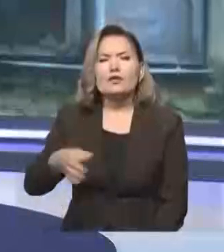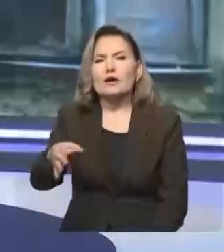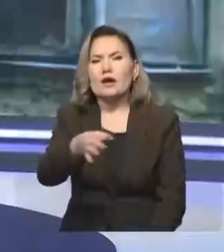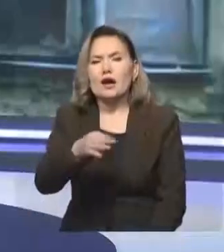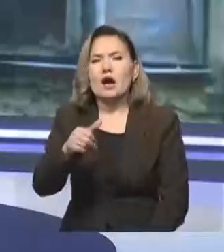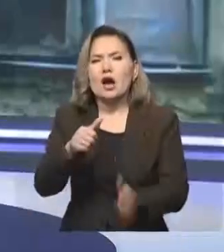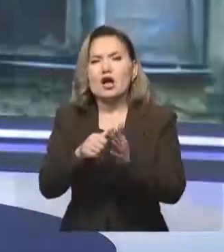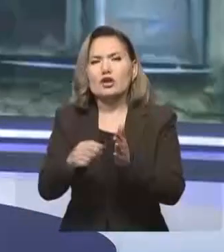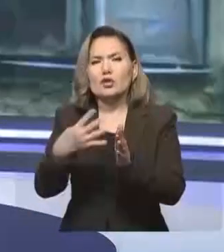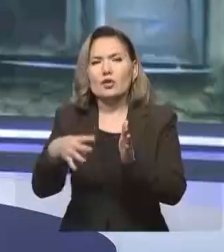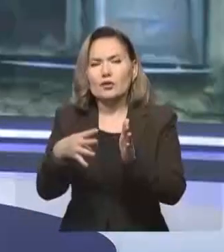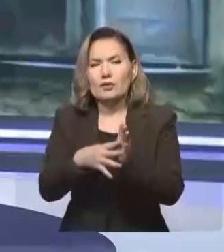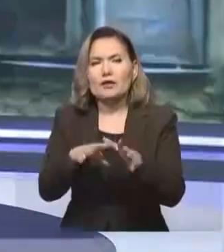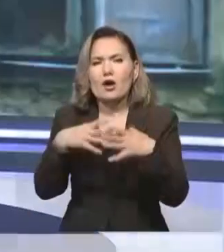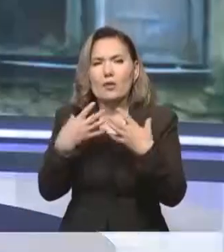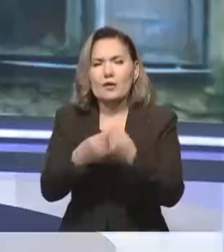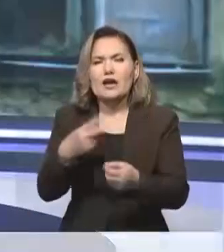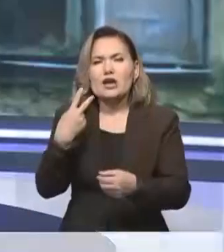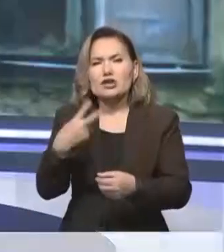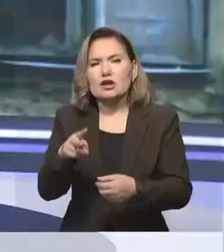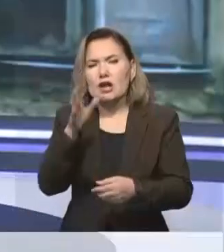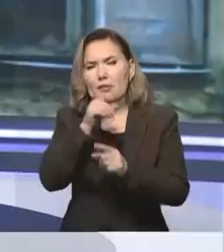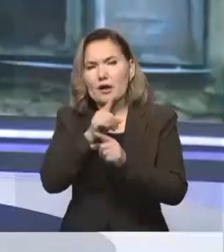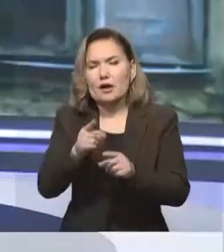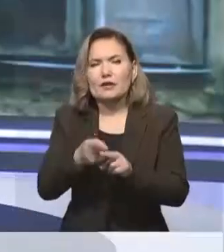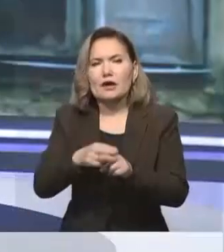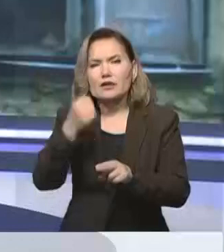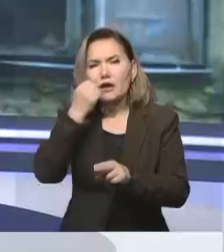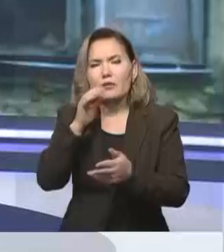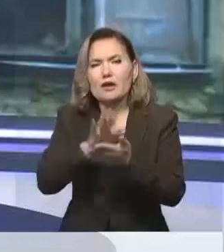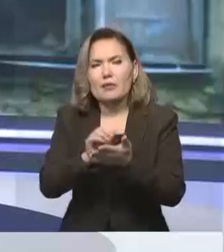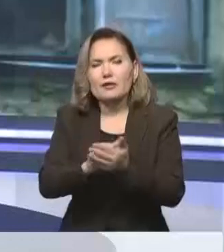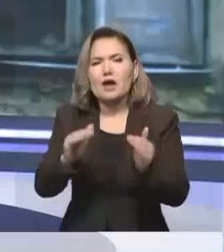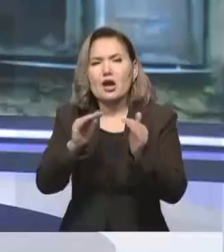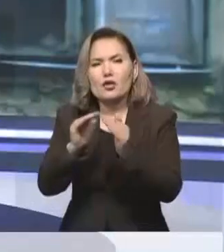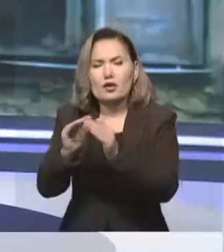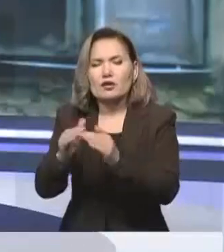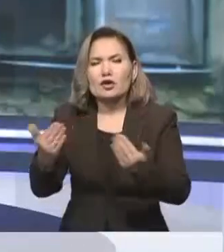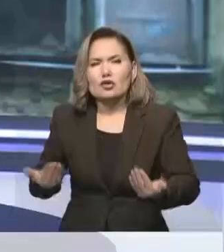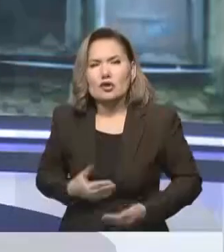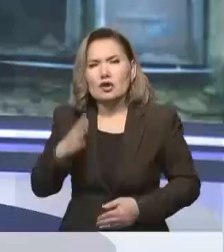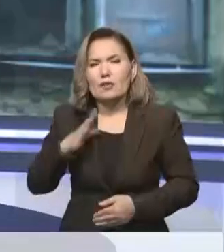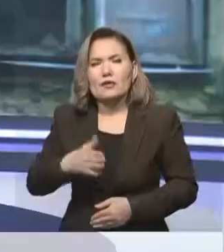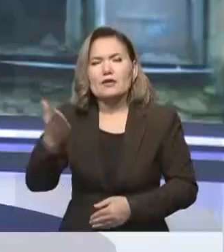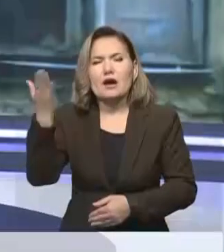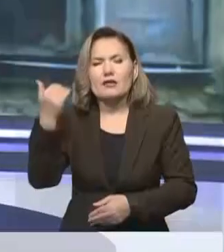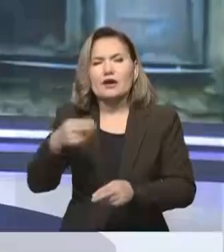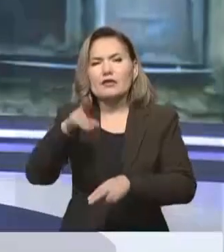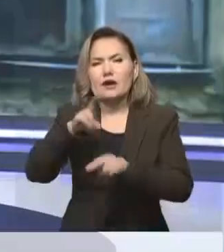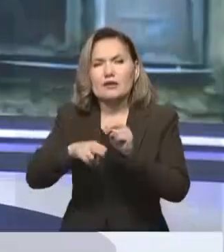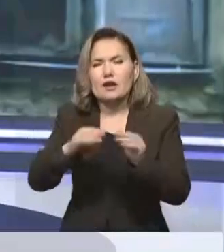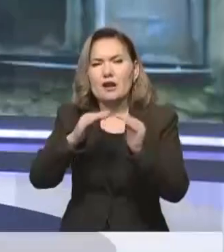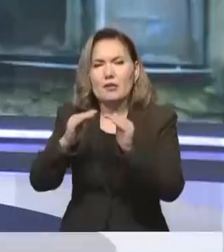Ақтөбе облысында 659 отбасы 20 жыл бұрын апатты деп танылған үйлерде тұрып жатыр. Өткен ғасырдың орта тұсында